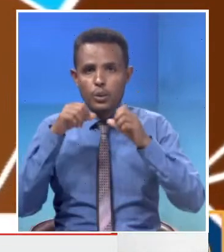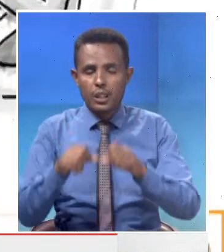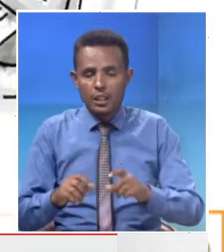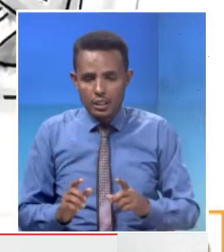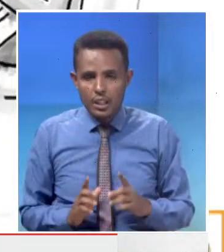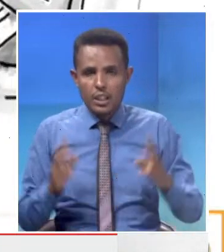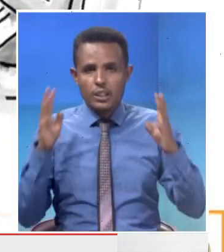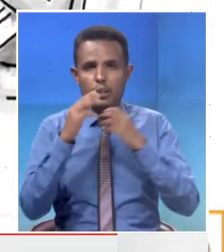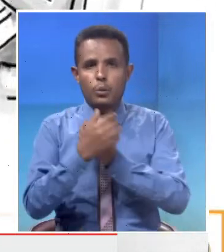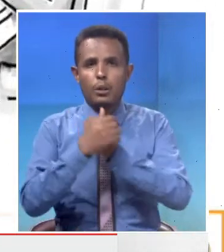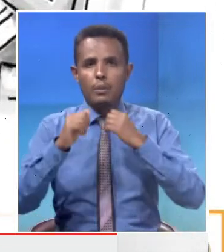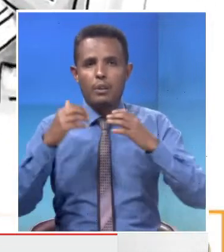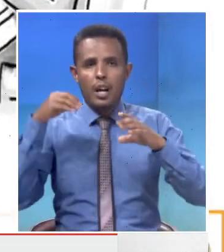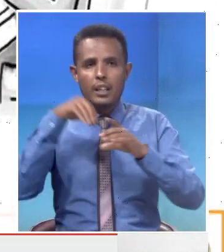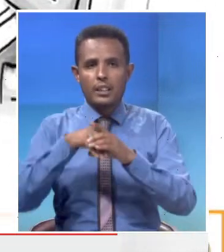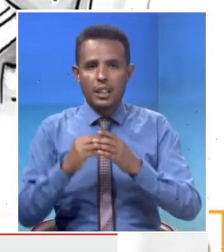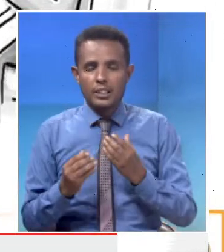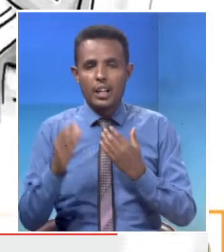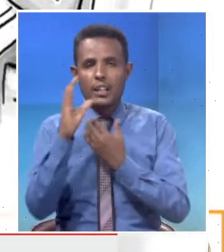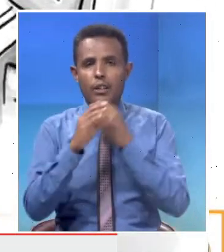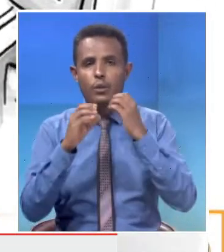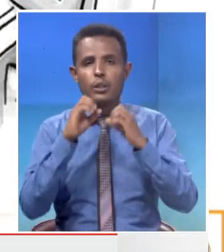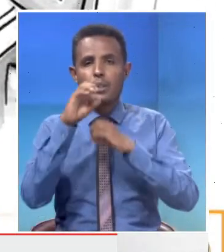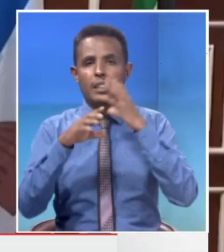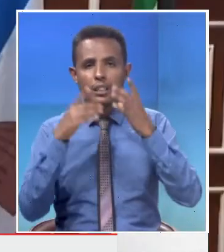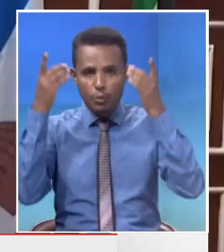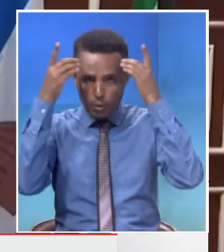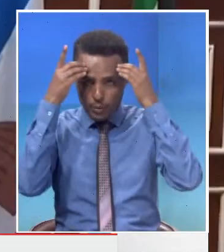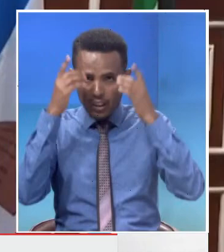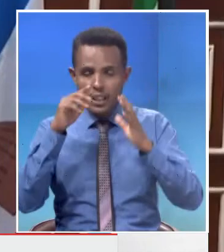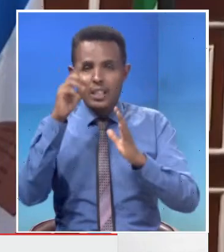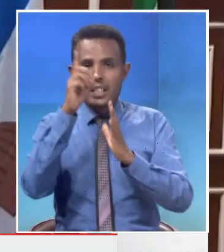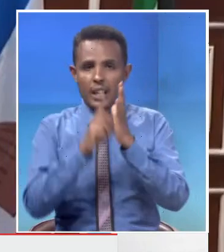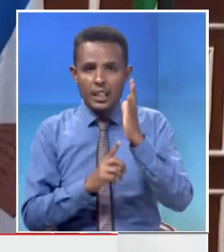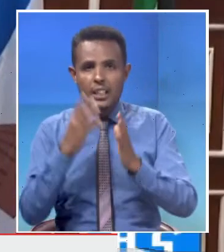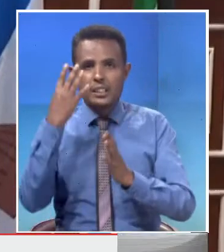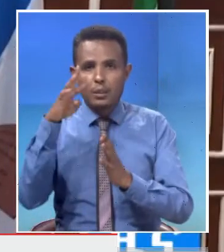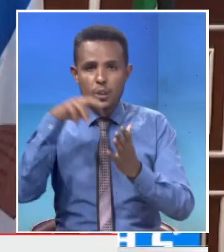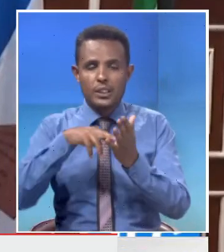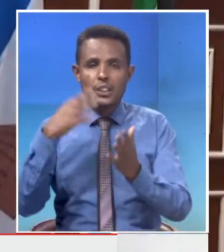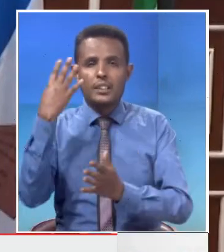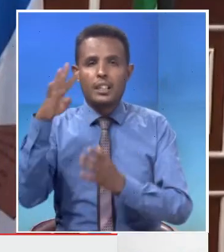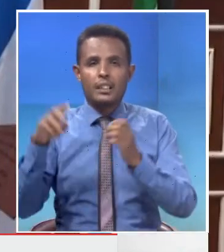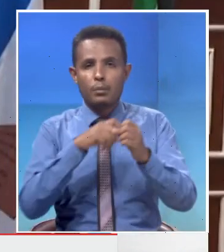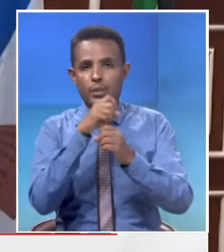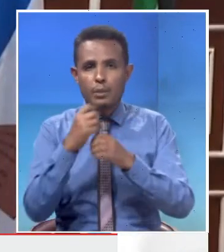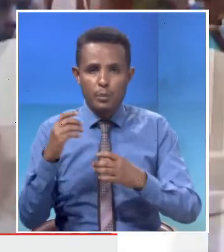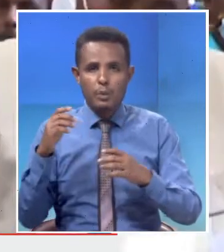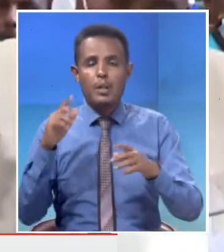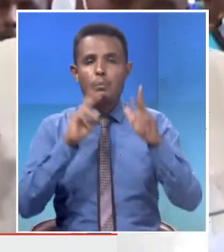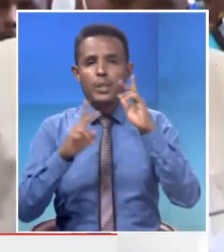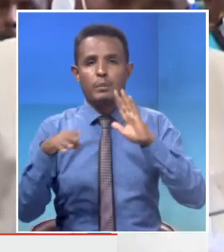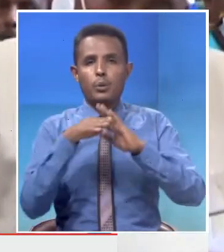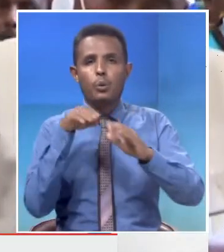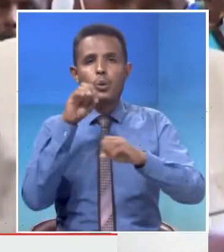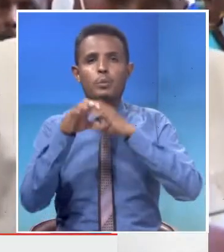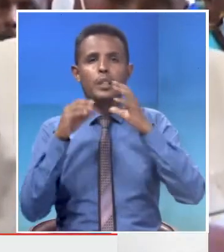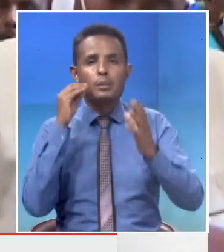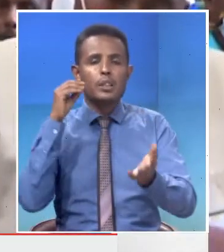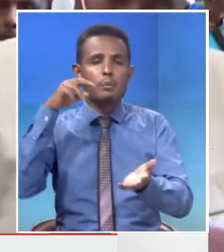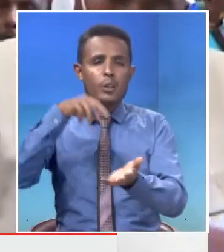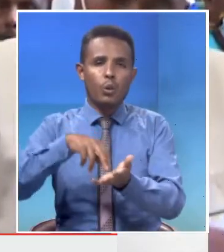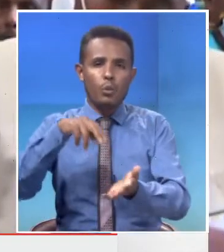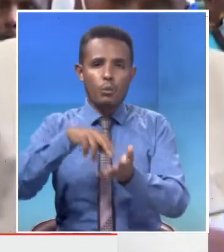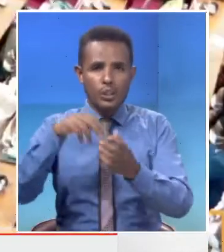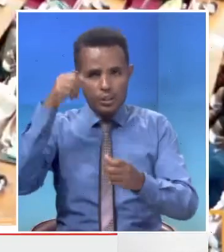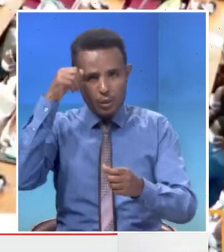ችግሩን ለመፍታትም አካታች ሀገራዊ የምክክር ኮሚሽን የካቲት 14 2014 ዓ.ም በህዝብ ተወካዮች ምክር ቤት መቋቋም